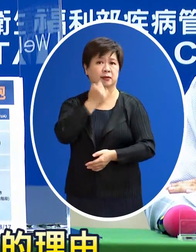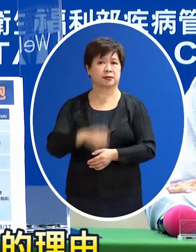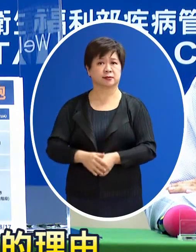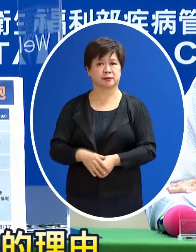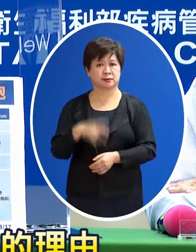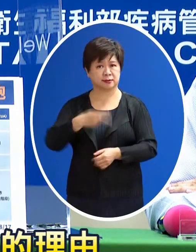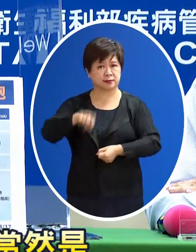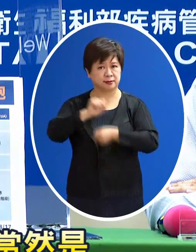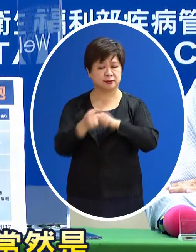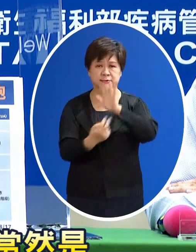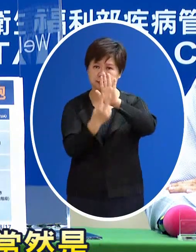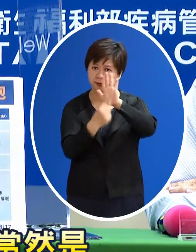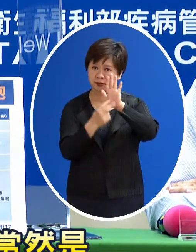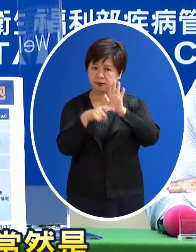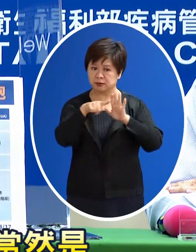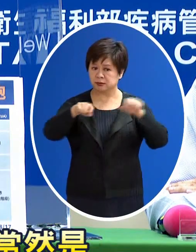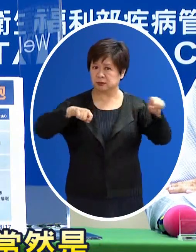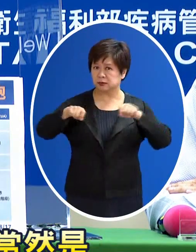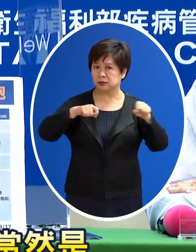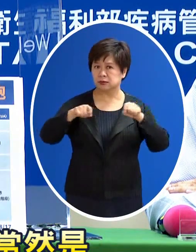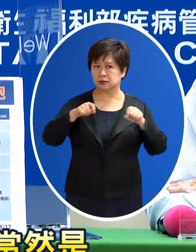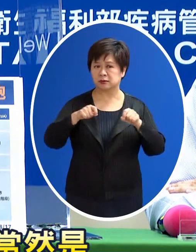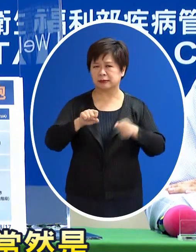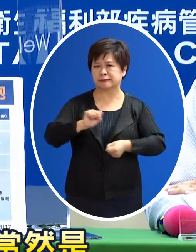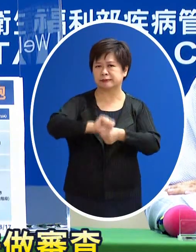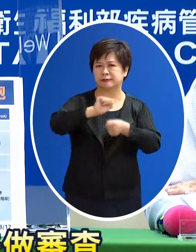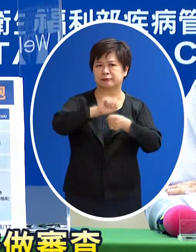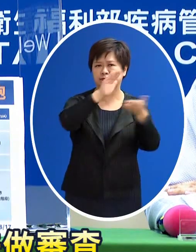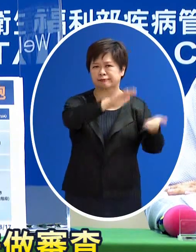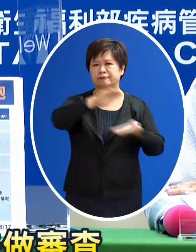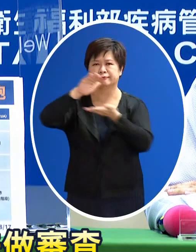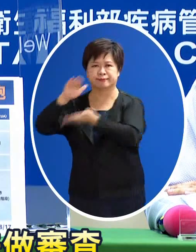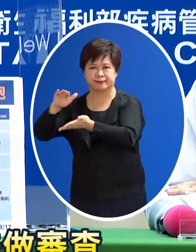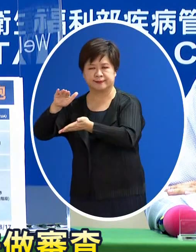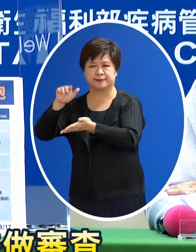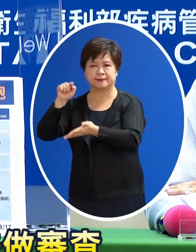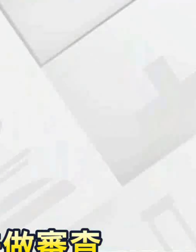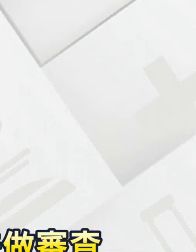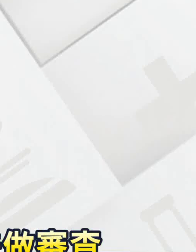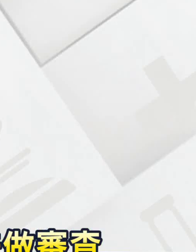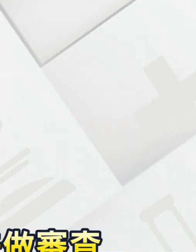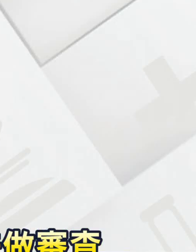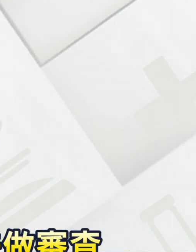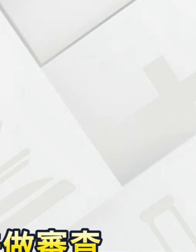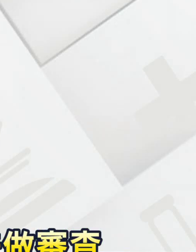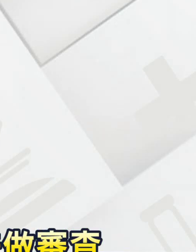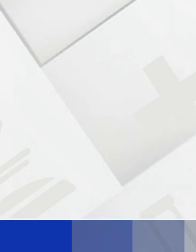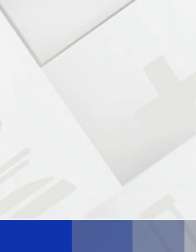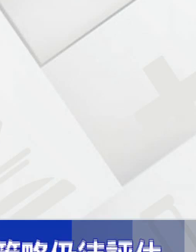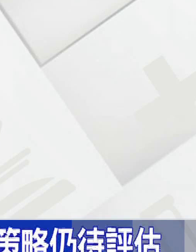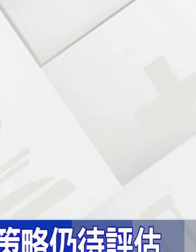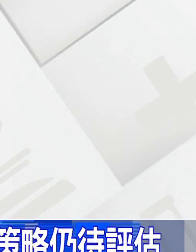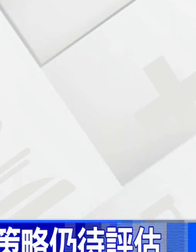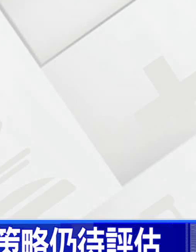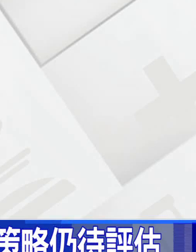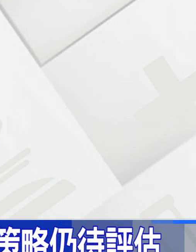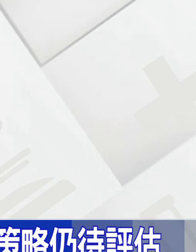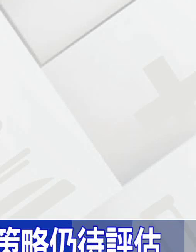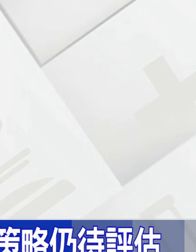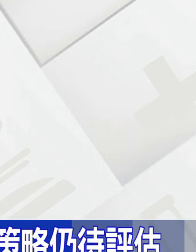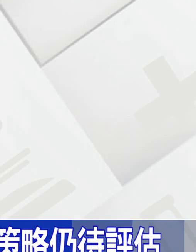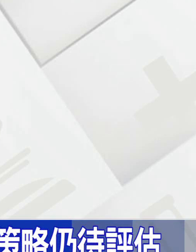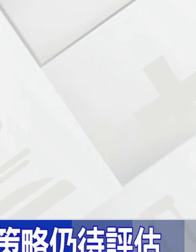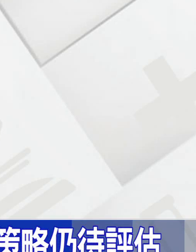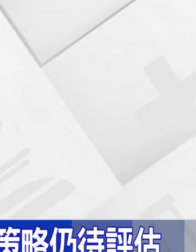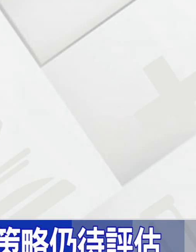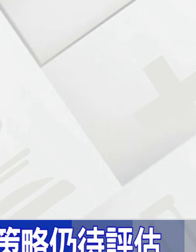关的理由跟他的实验的计划，那当然是交由这个 FDA 这边去做审查。 除了提申诉，另外一条路就是联雅过去曾经